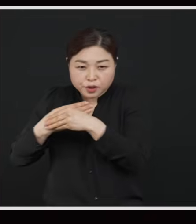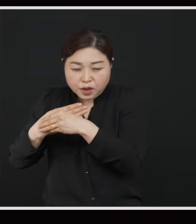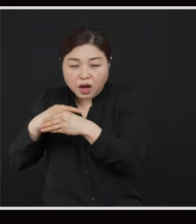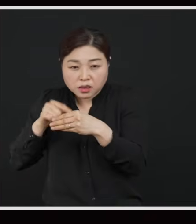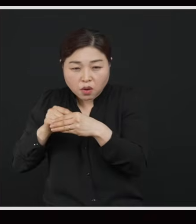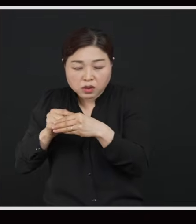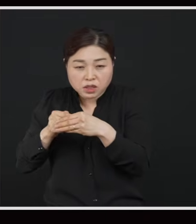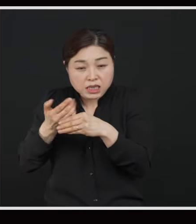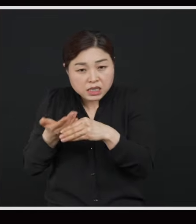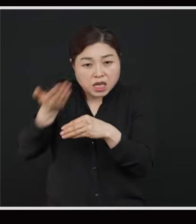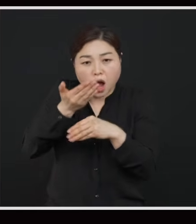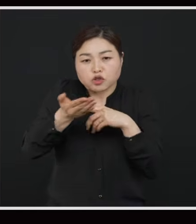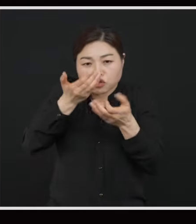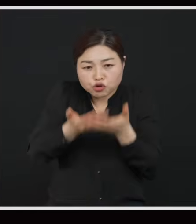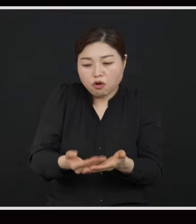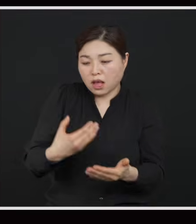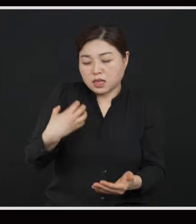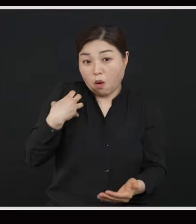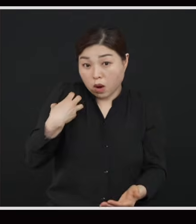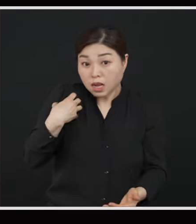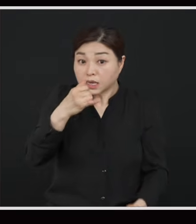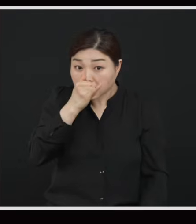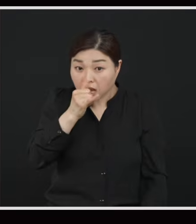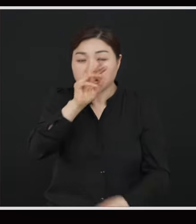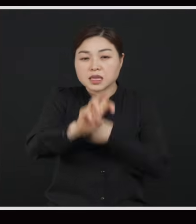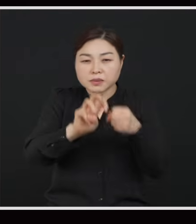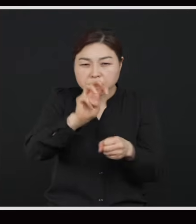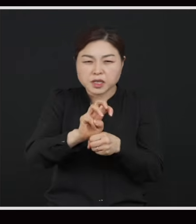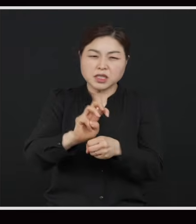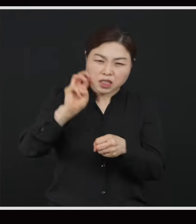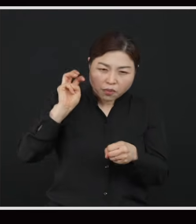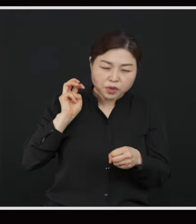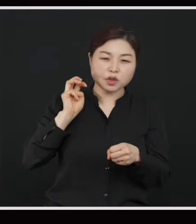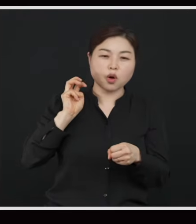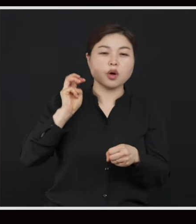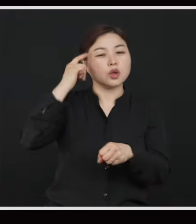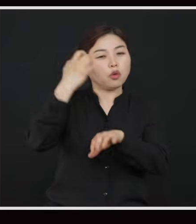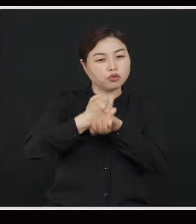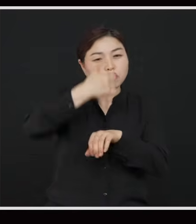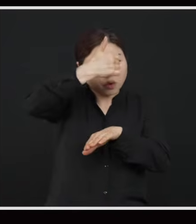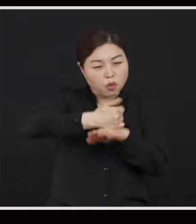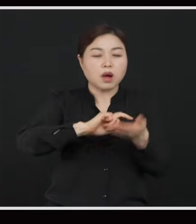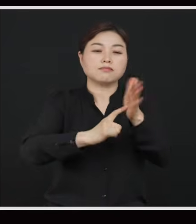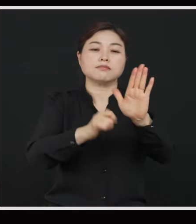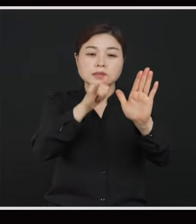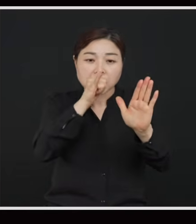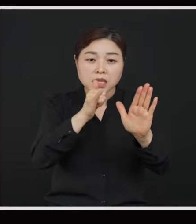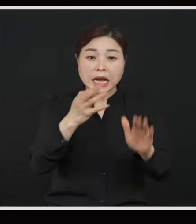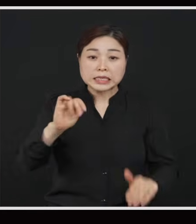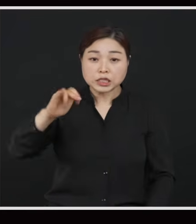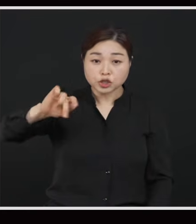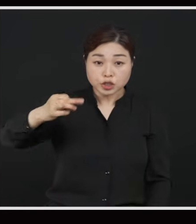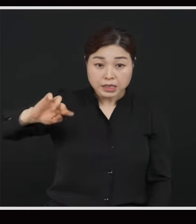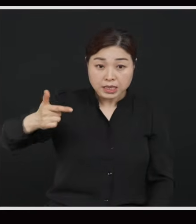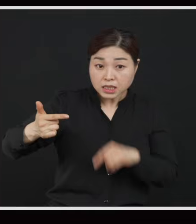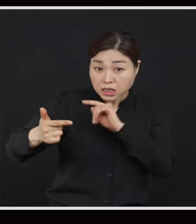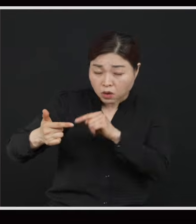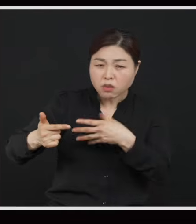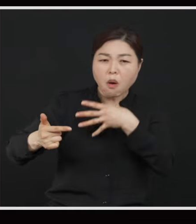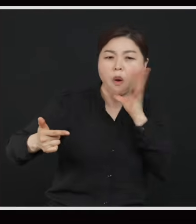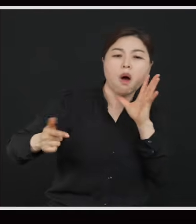이상이다, 그런 결과들이 한 30년 이후서부터 30년 이전서부터 나왔어요. 노화의 속도에